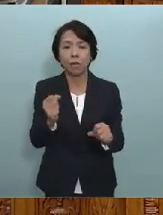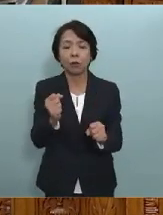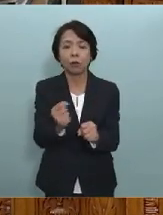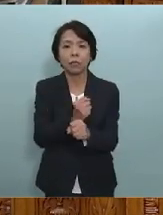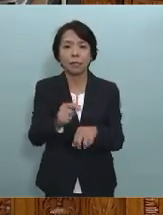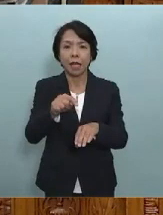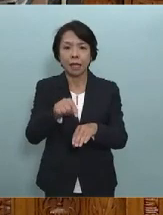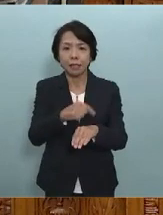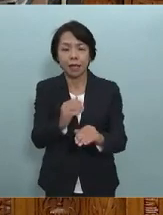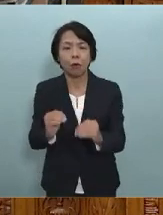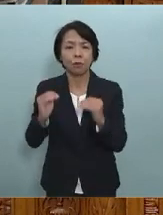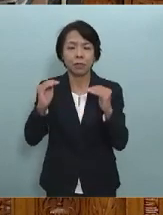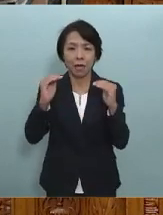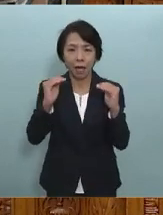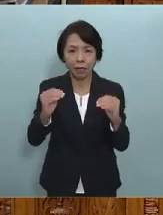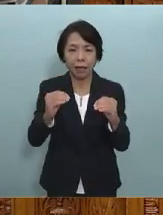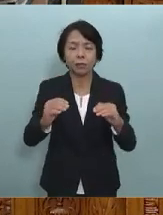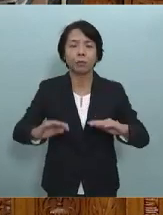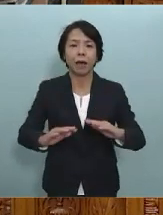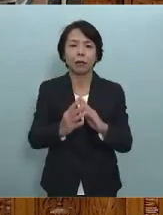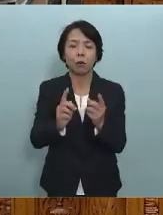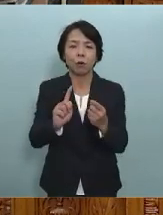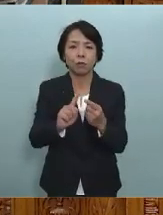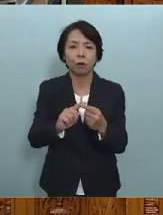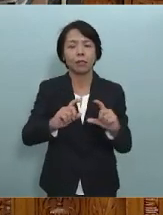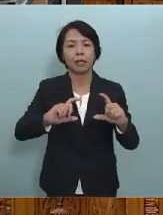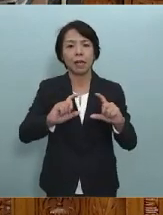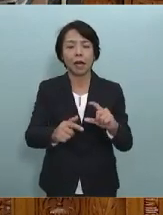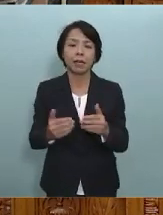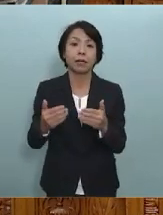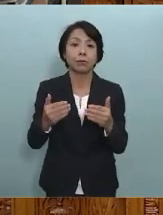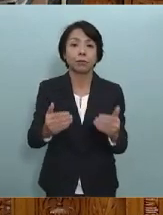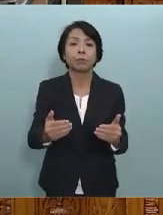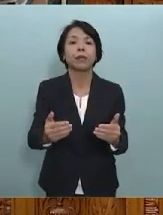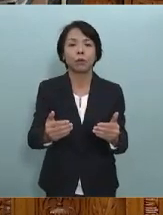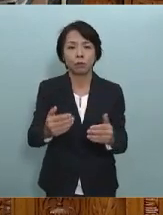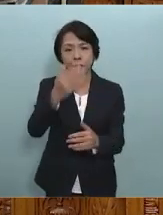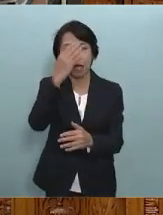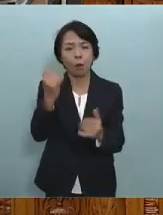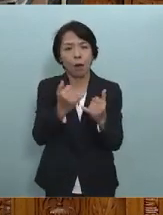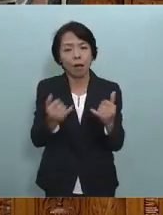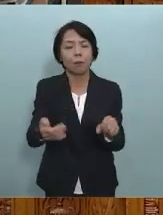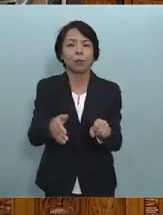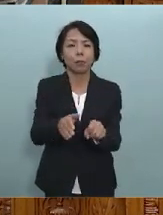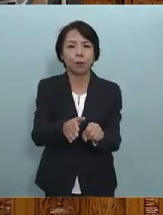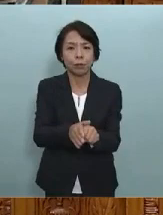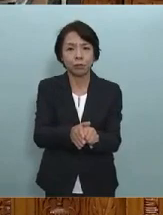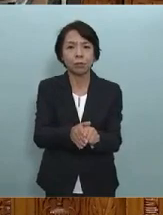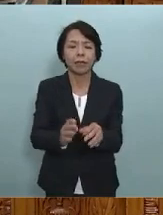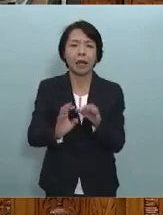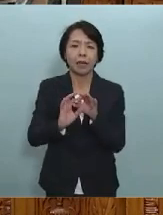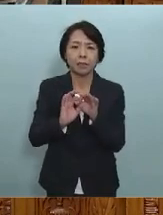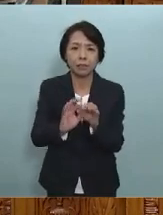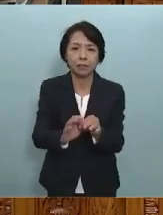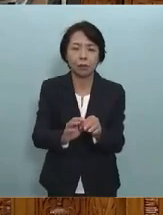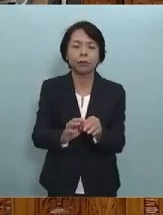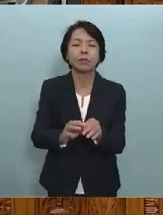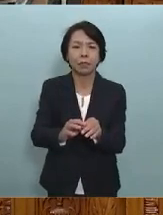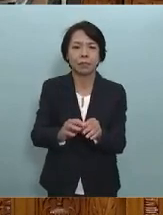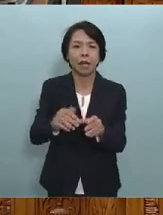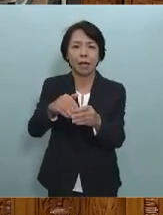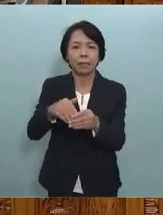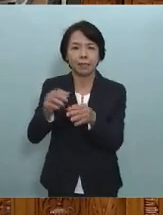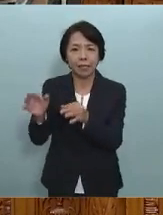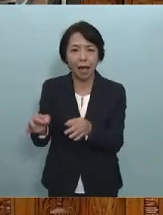を引き上げる構造的な改革を進めることで若者も含めた持続的な賃上げを